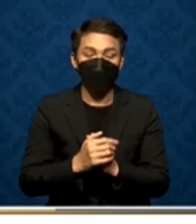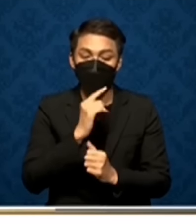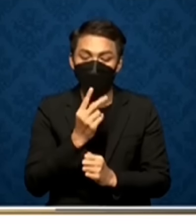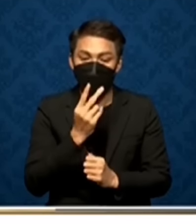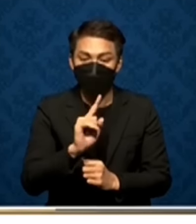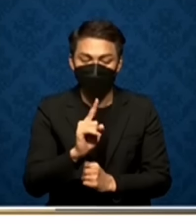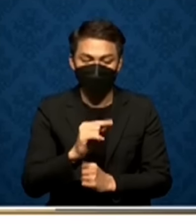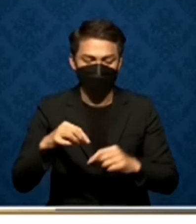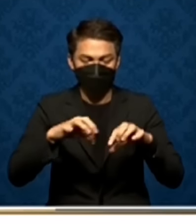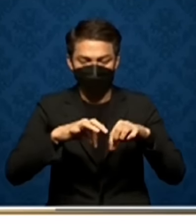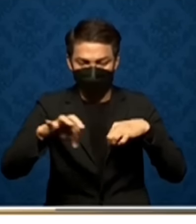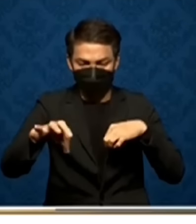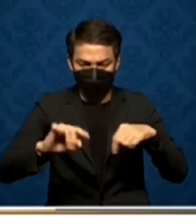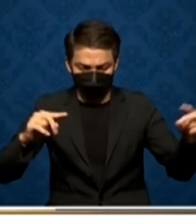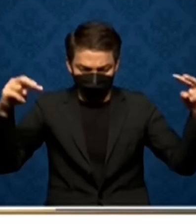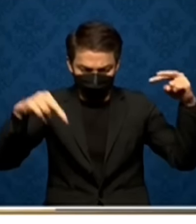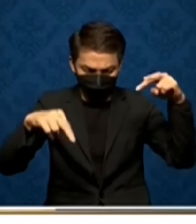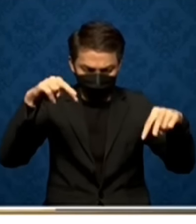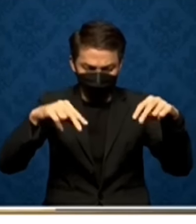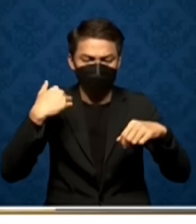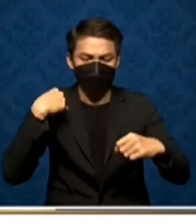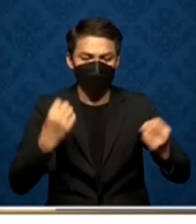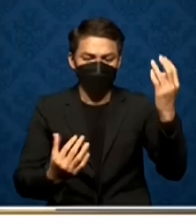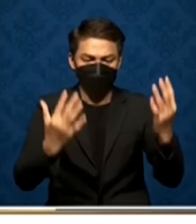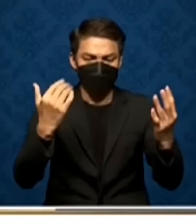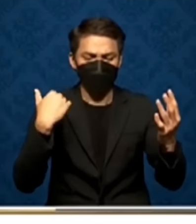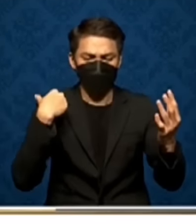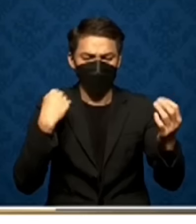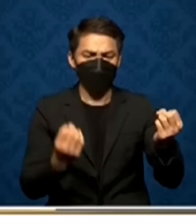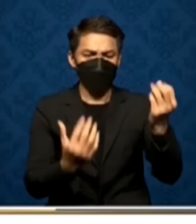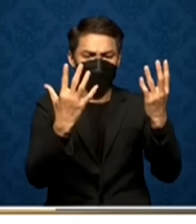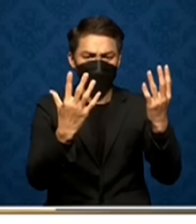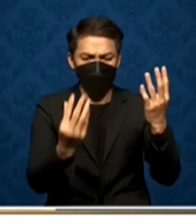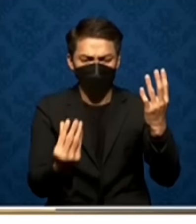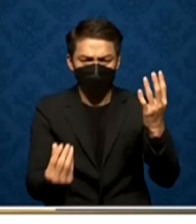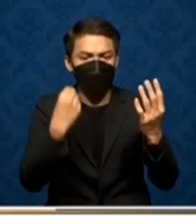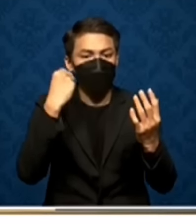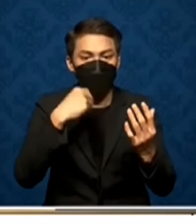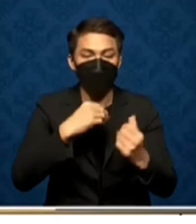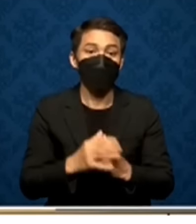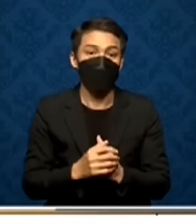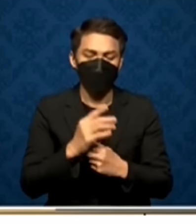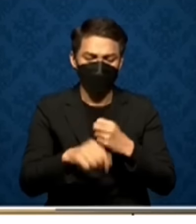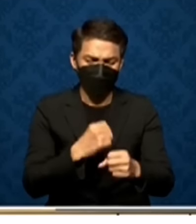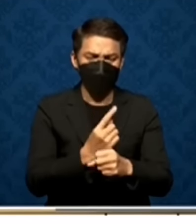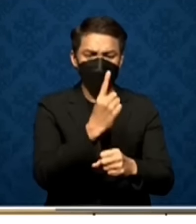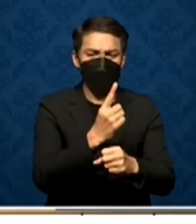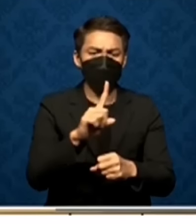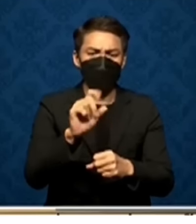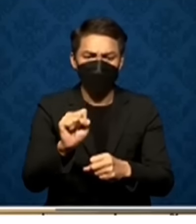ห่างกันเท่าไหร่ถึงจะเป็นป่าเนี่ยป่าหายทุกปีนะครับปีละ